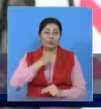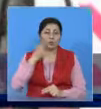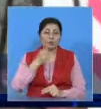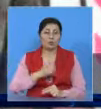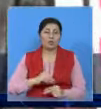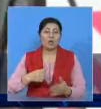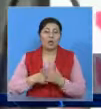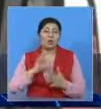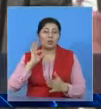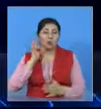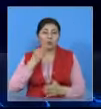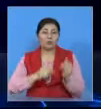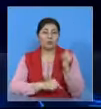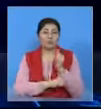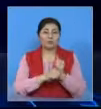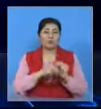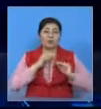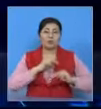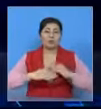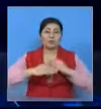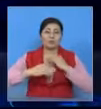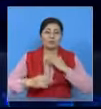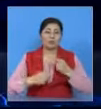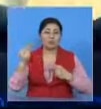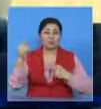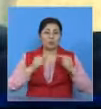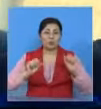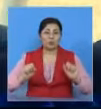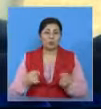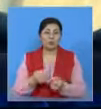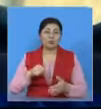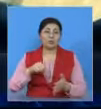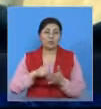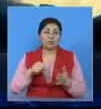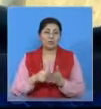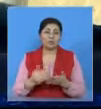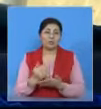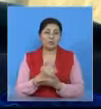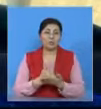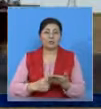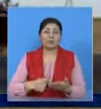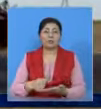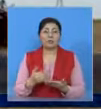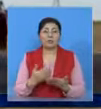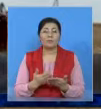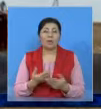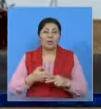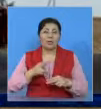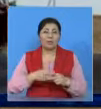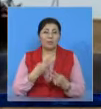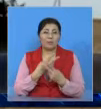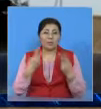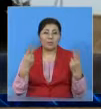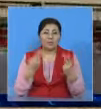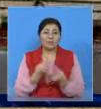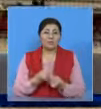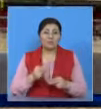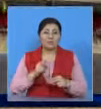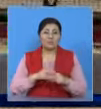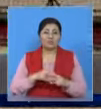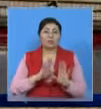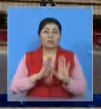осени хлеборобы трудятся на полях в сильный зной, дождь и холод. Что касается общей урожайности зерновых культур, то этот показатель считается приемлемым